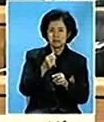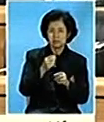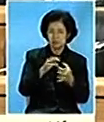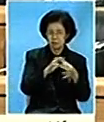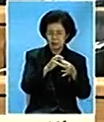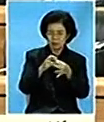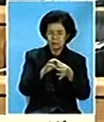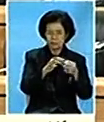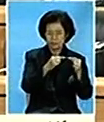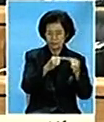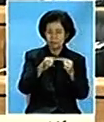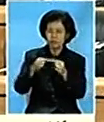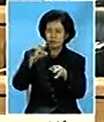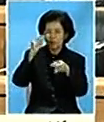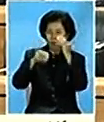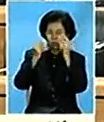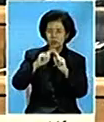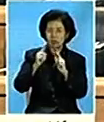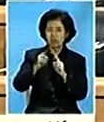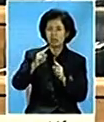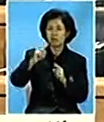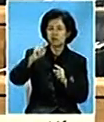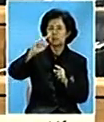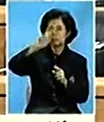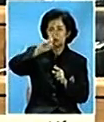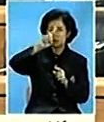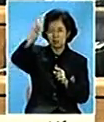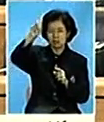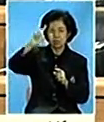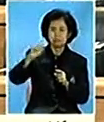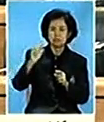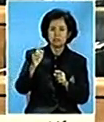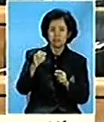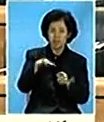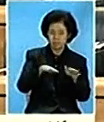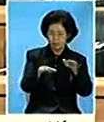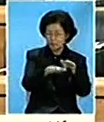งข้อมูลด้านอวกาศด้านดาวเทียมกับข้อมูลในภาคพื้นดิน